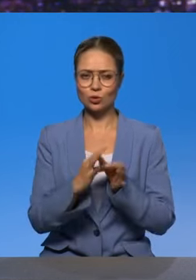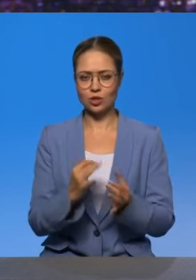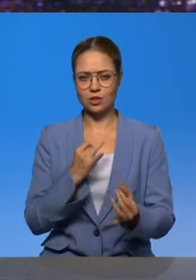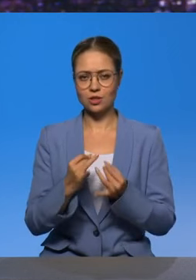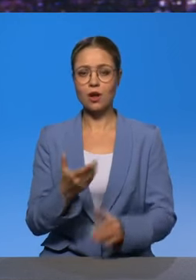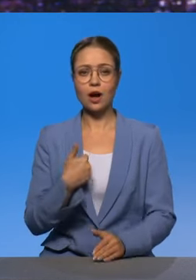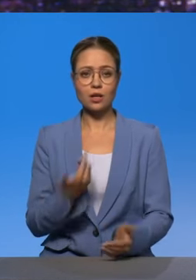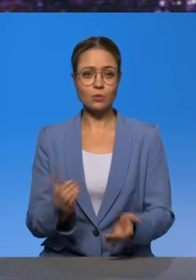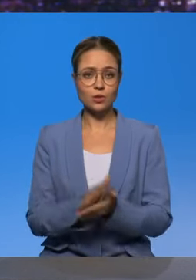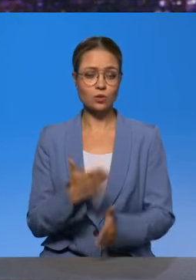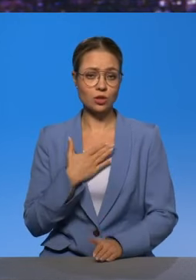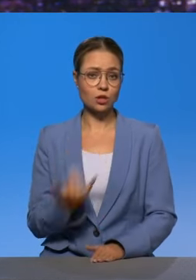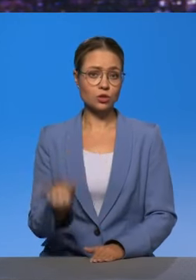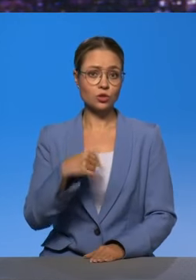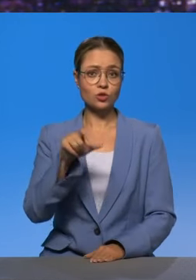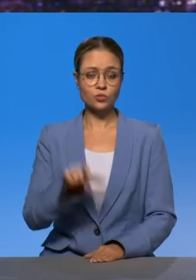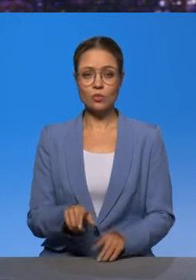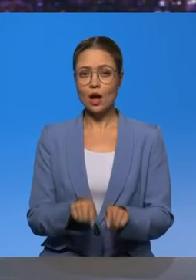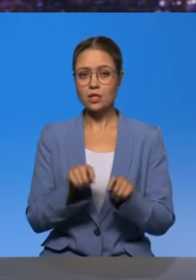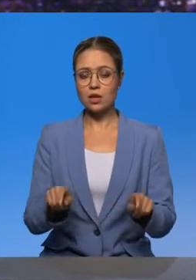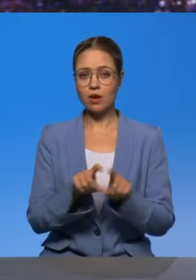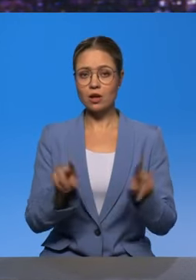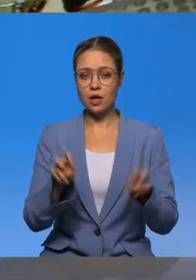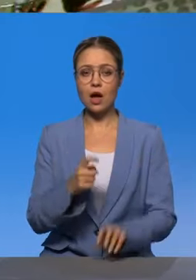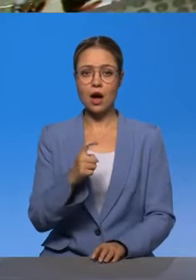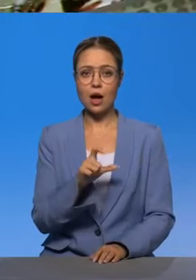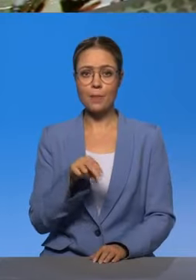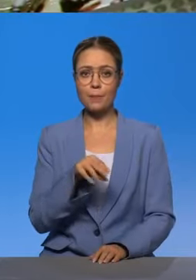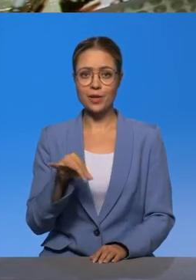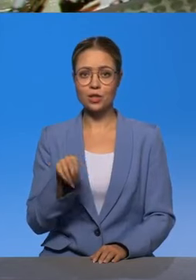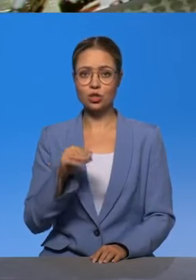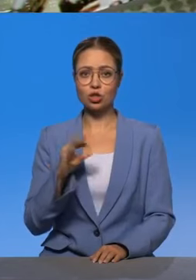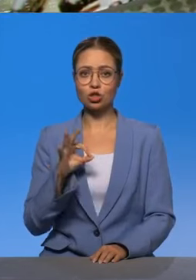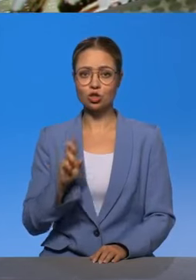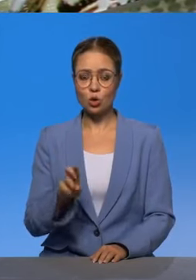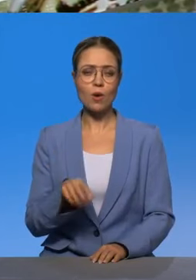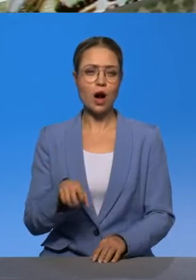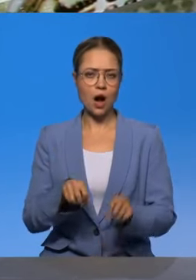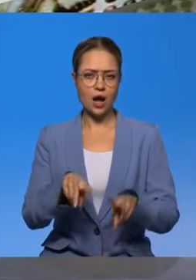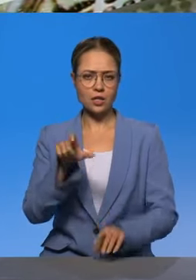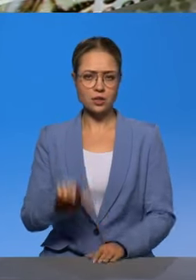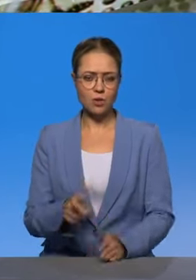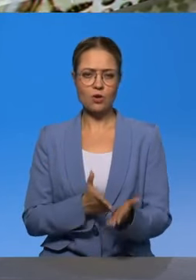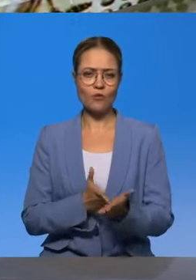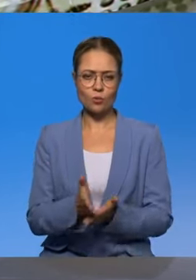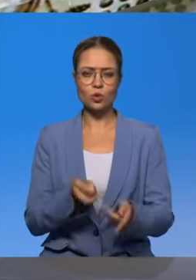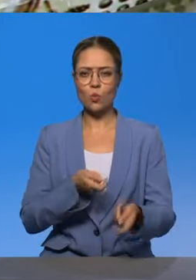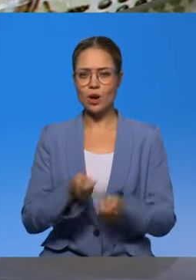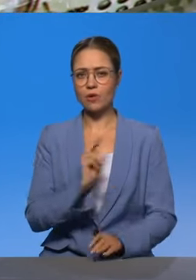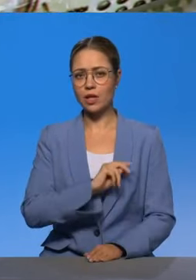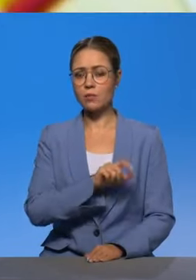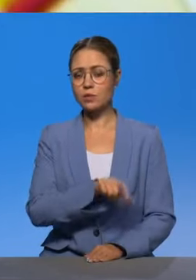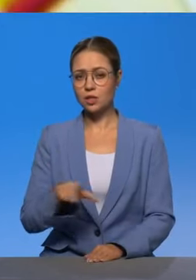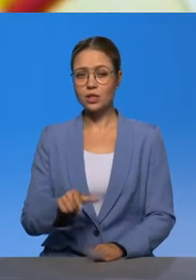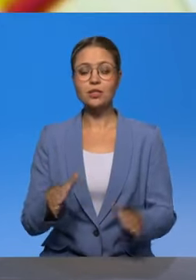собеседника. В студии у нас сегодня Алексей Клочков, основатель компании Happy Job, эксперт в области управления персоналом управленческого канала. Консалтинга в России. Здравствуйте,